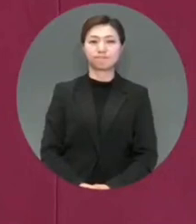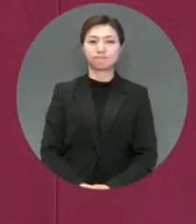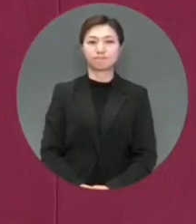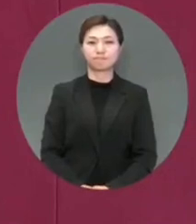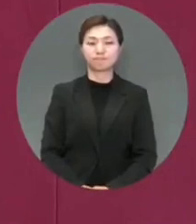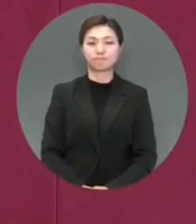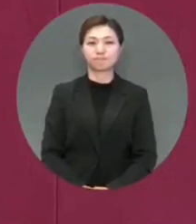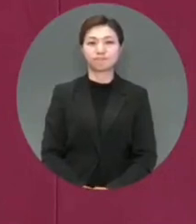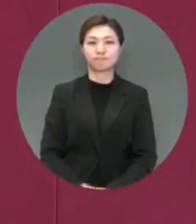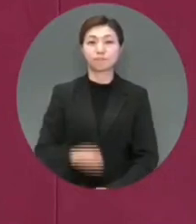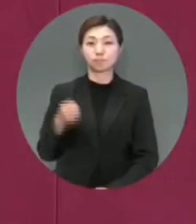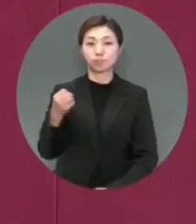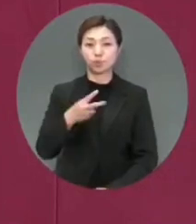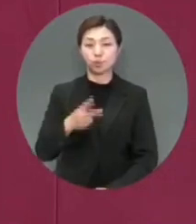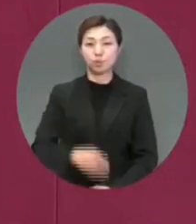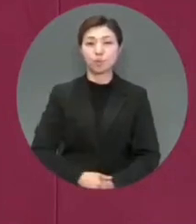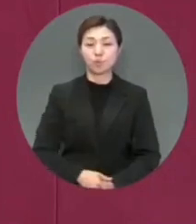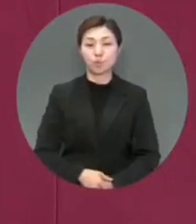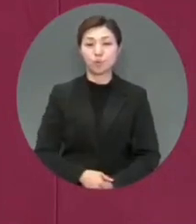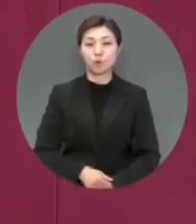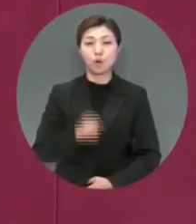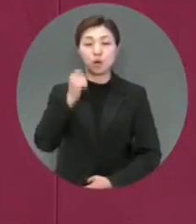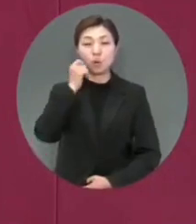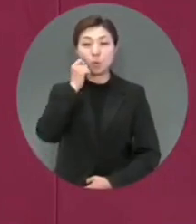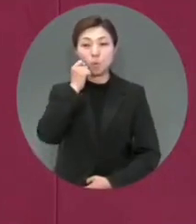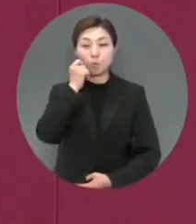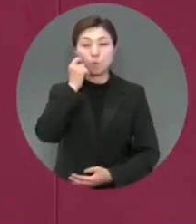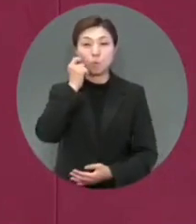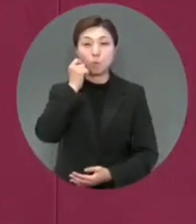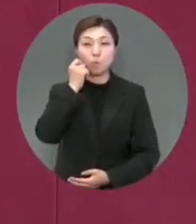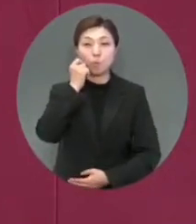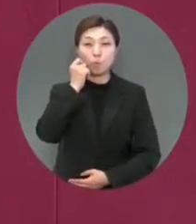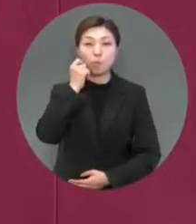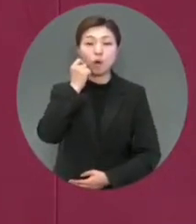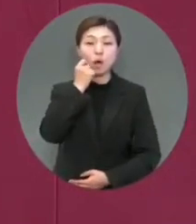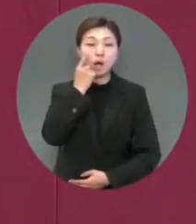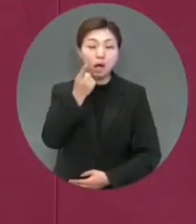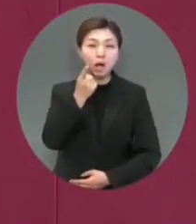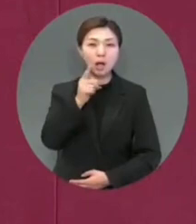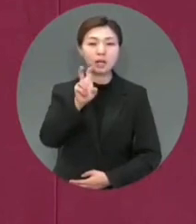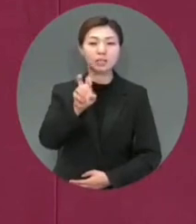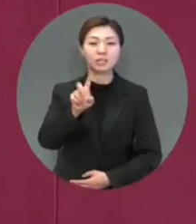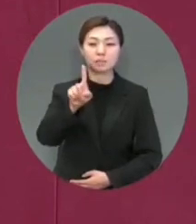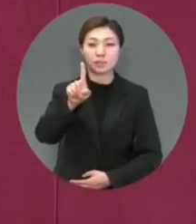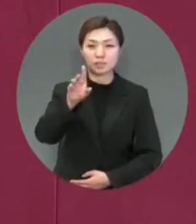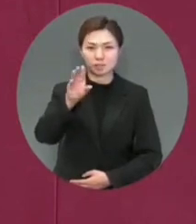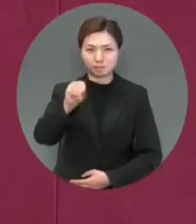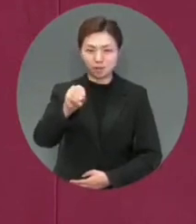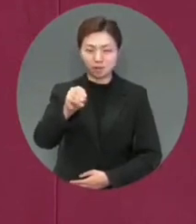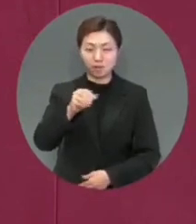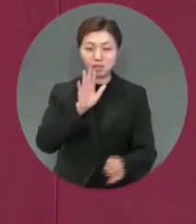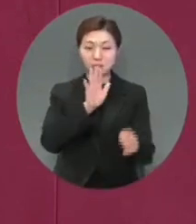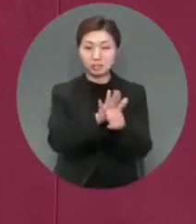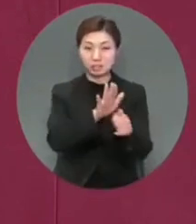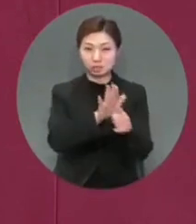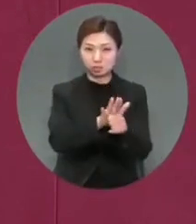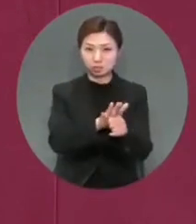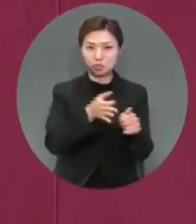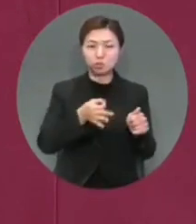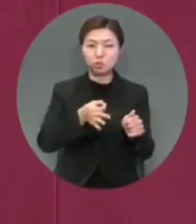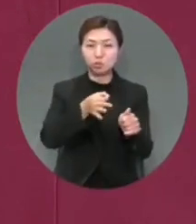또한 월 21만 원의 양육비를 지원하는 한부모 가족의 소득 기준을